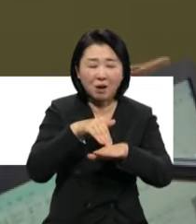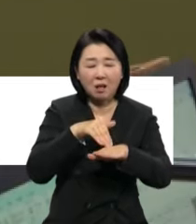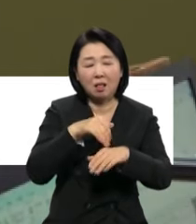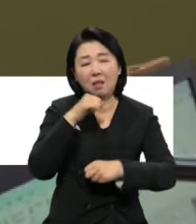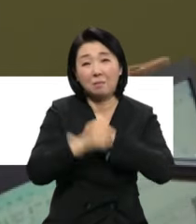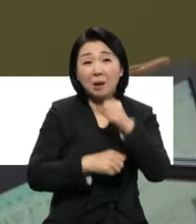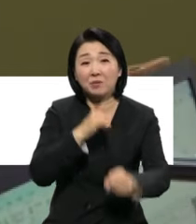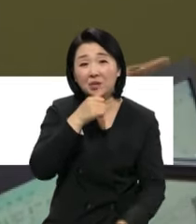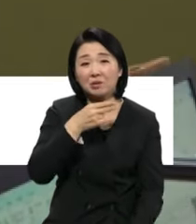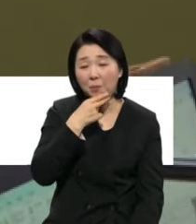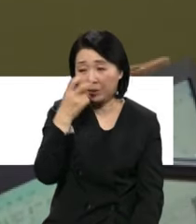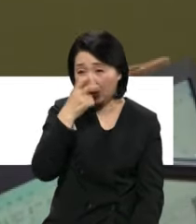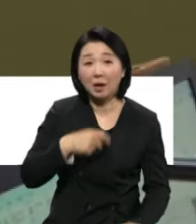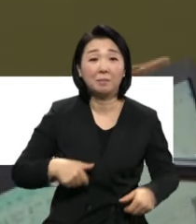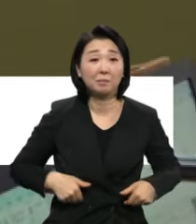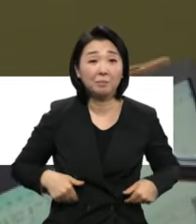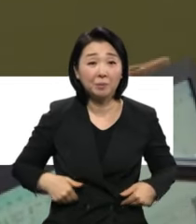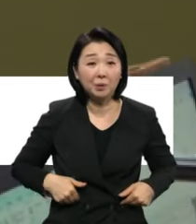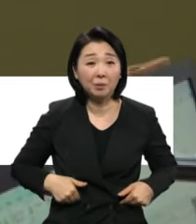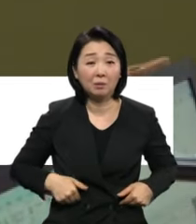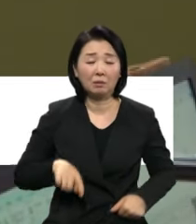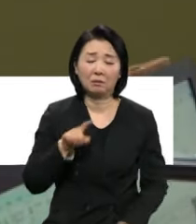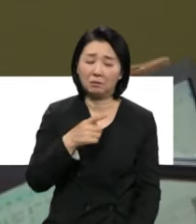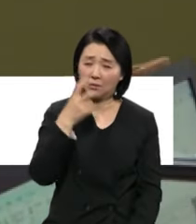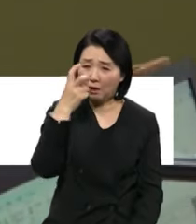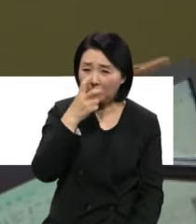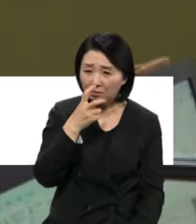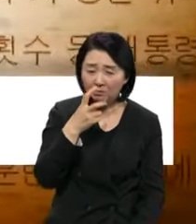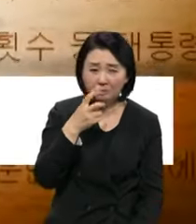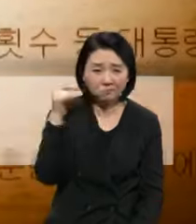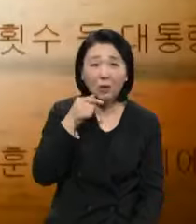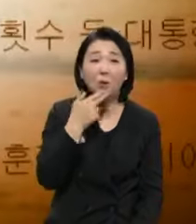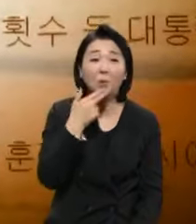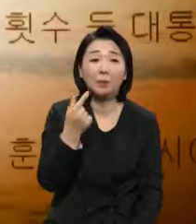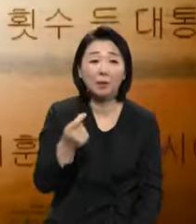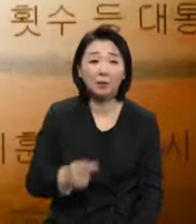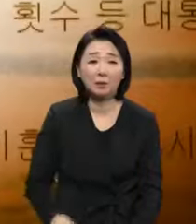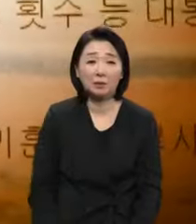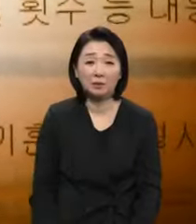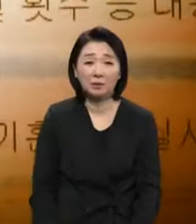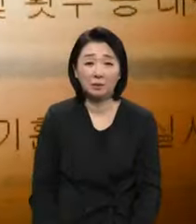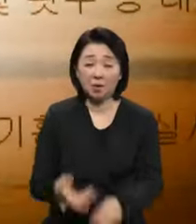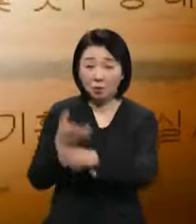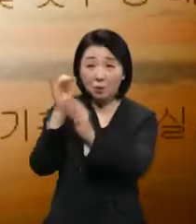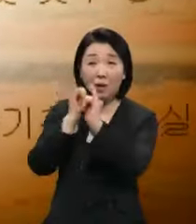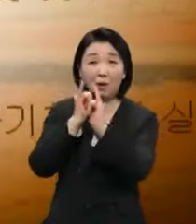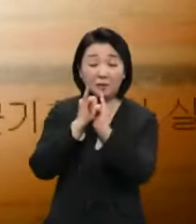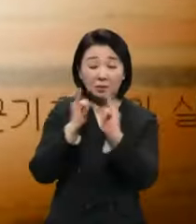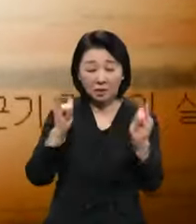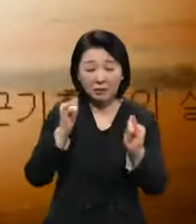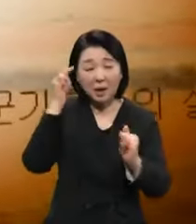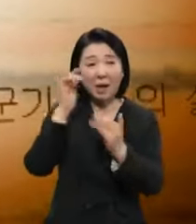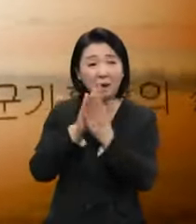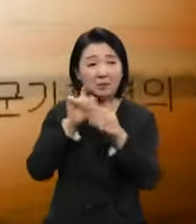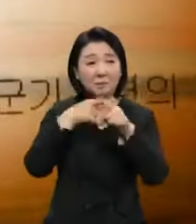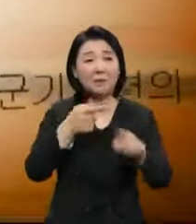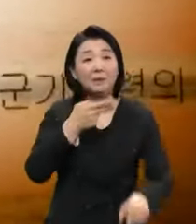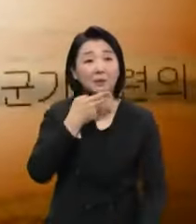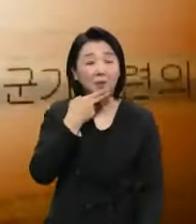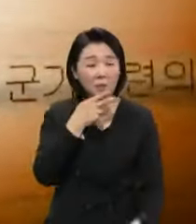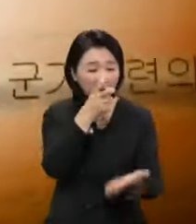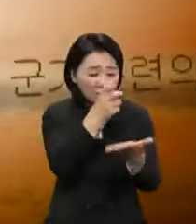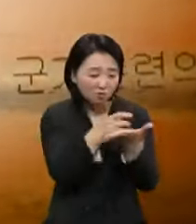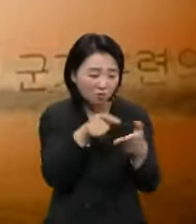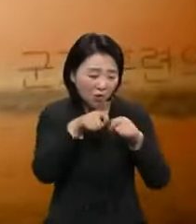남용하는지도 감시를 해야 되는 건데 그런 것도 제대로 되지 않은 것 같아요. 상급자의 자의적인 판단이 들어가지 않도록